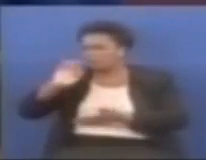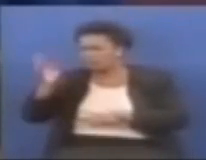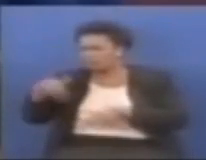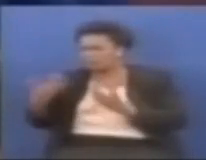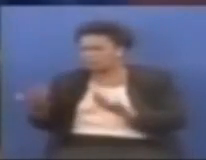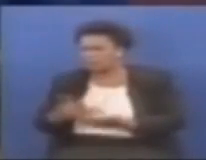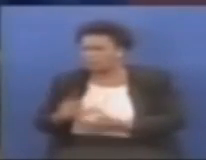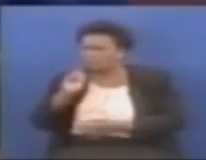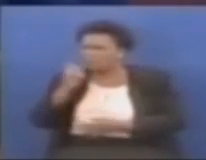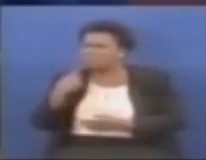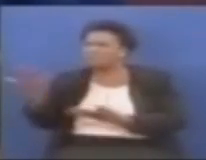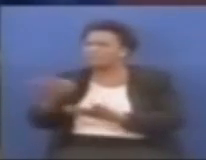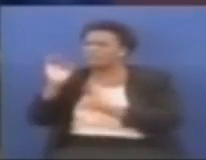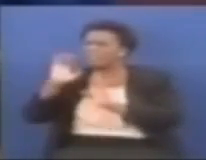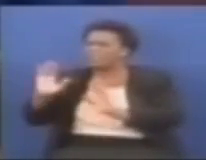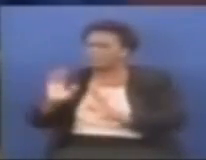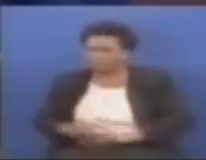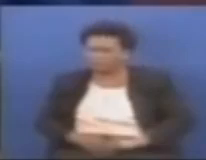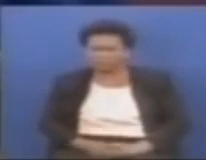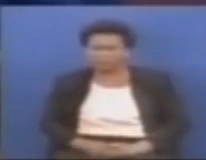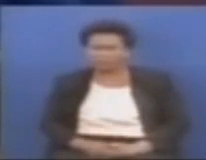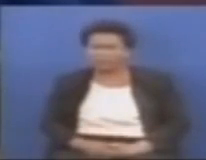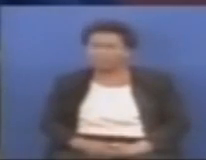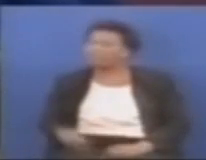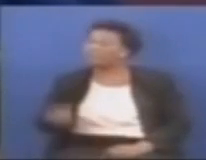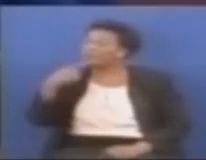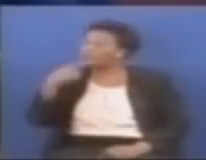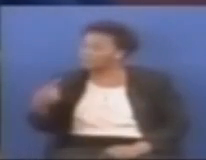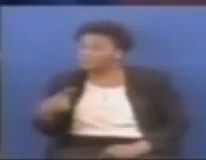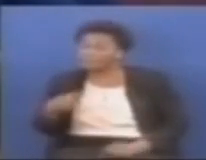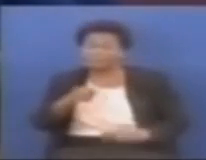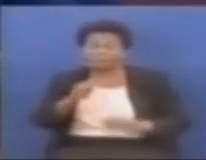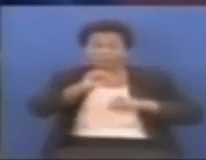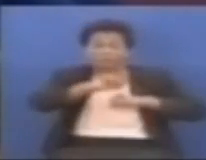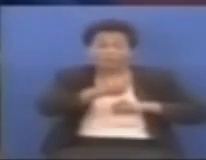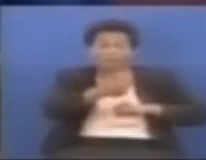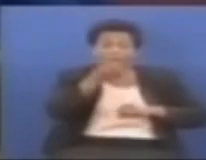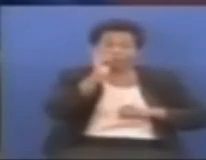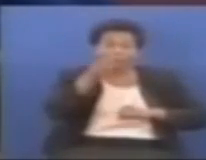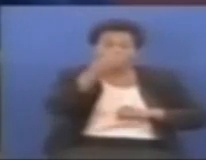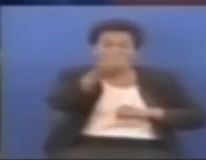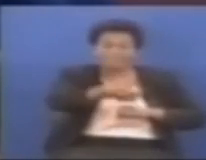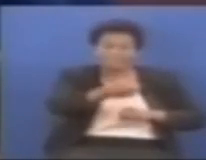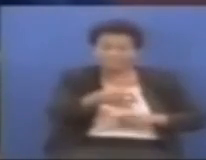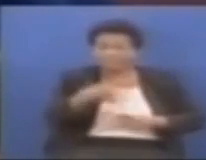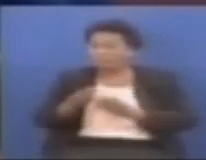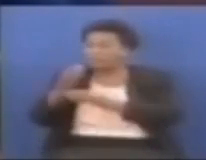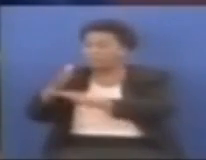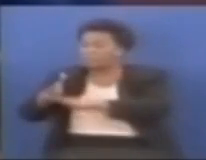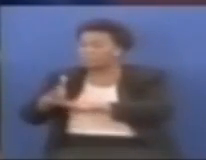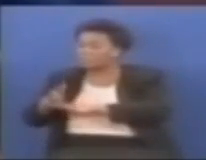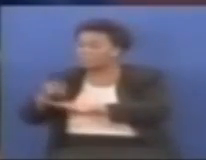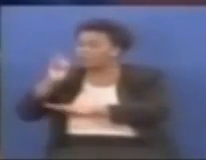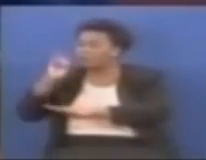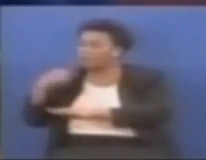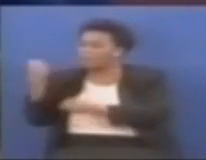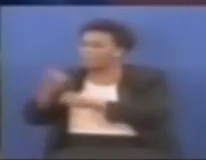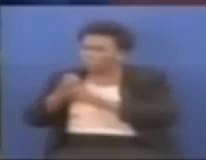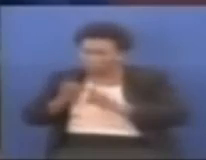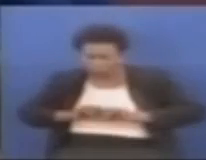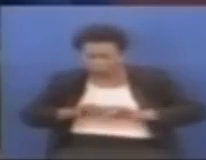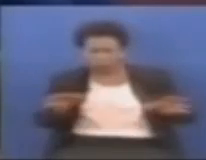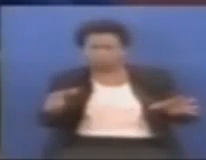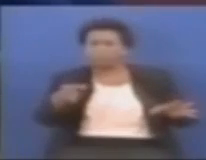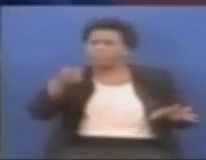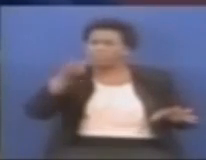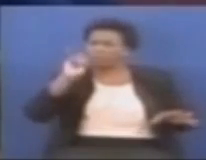ndio maana serikali imefanya maamuzi ya makusudi ya kisera kufanya kwamba bei ya kuunganishia umeme 27,000. Na naomba nikutaarifu mheshimiwa spika